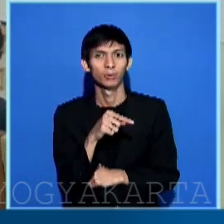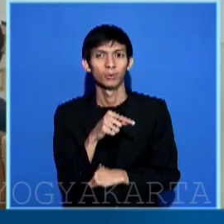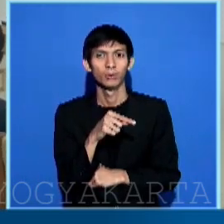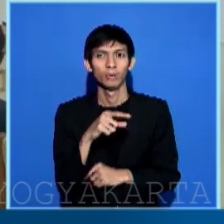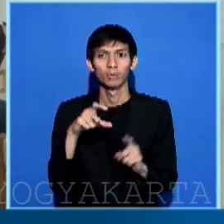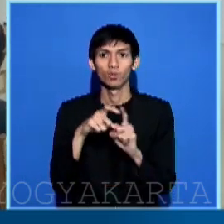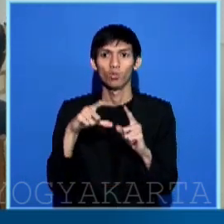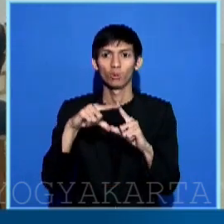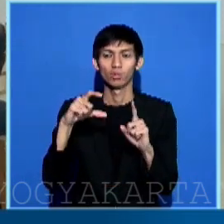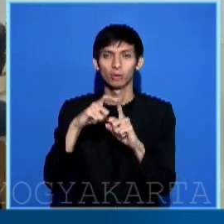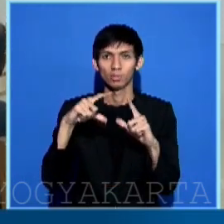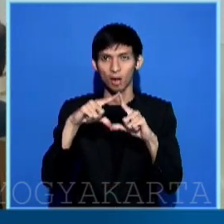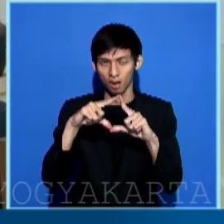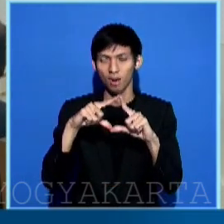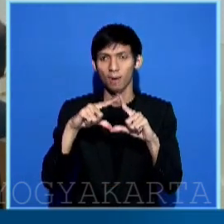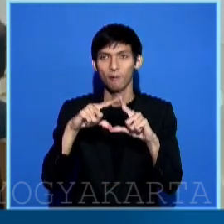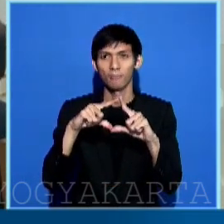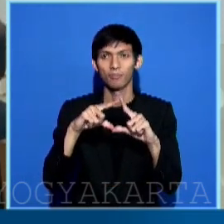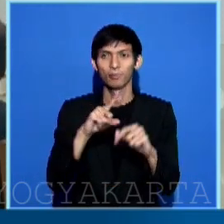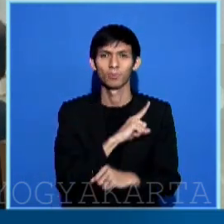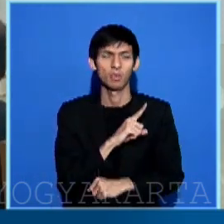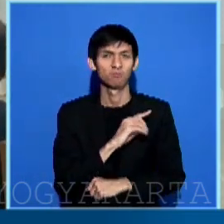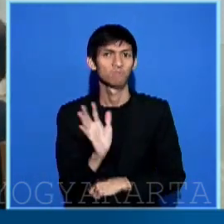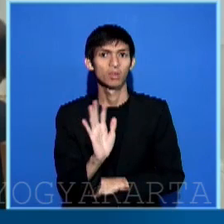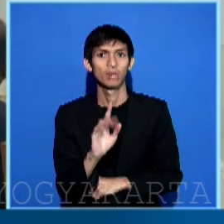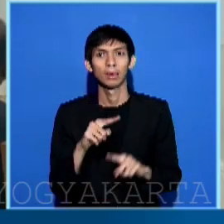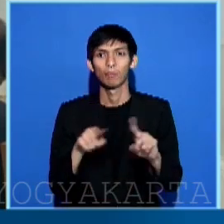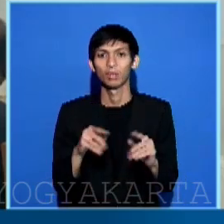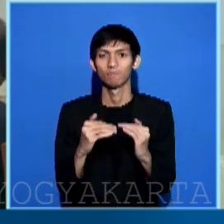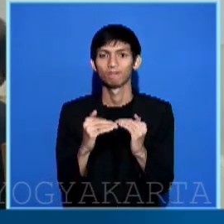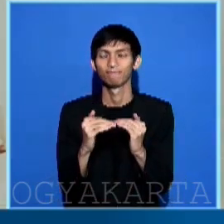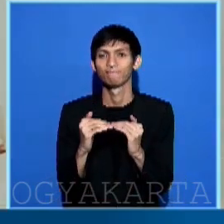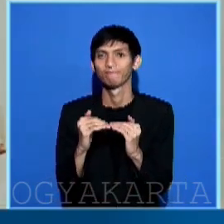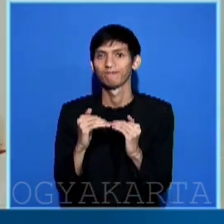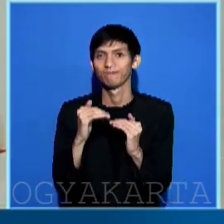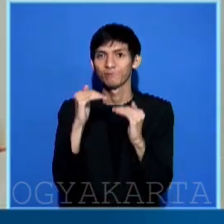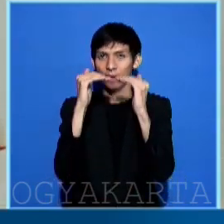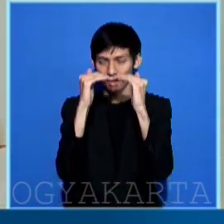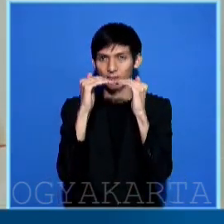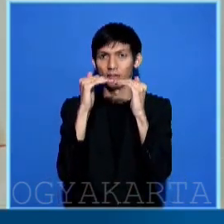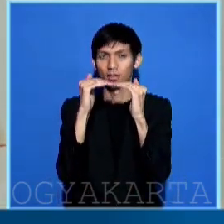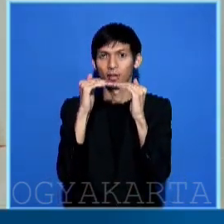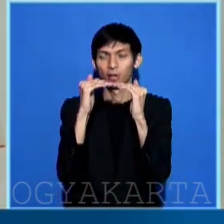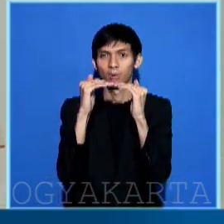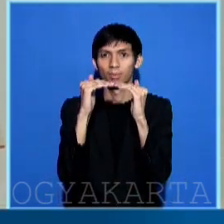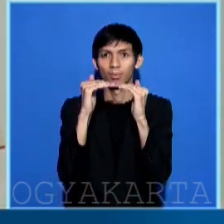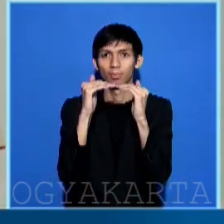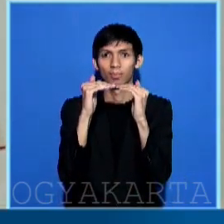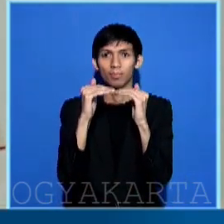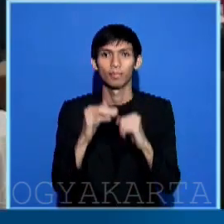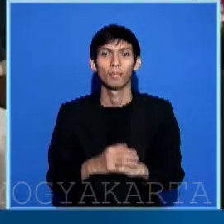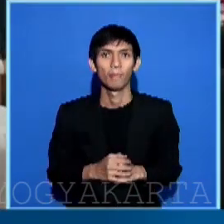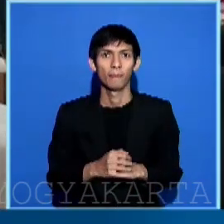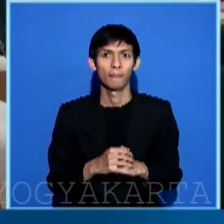sifatnya personal atau sifatnya pribadi begitu namun di level yang lebih tinggi secara struktual secara struktural dia akan ee memberikan